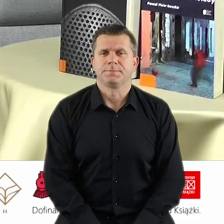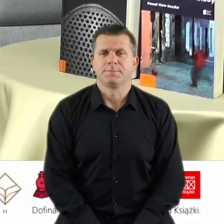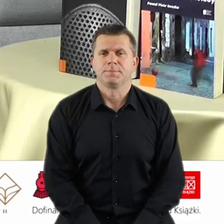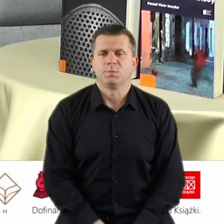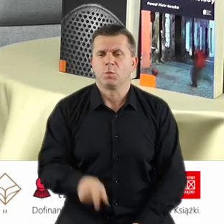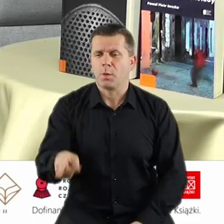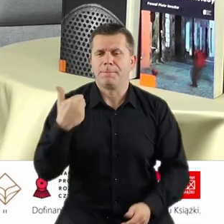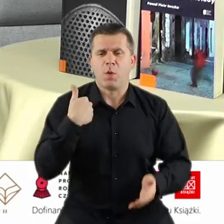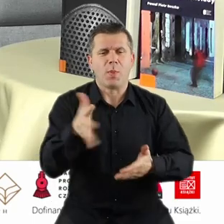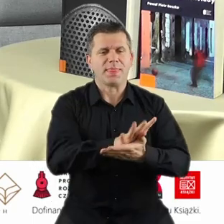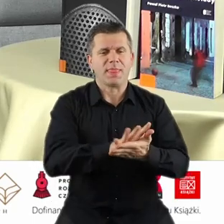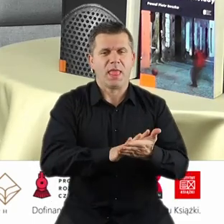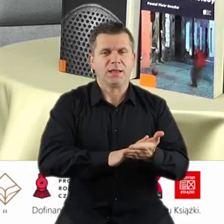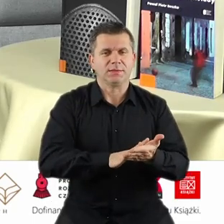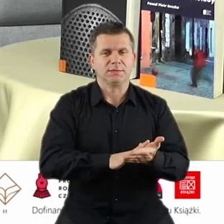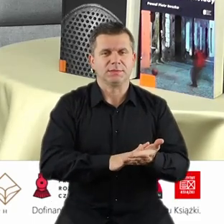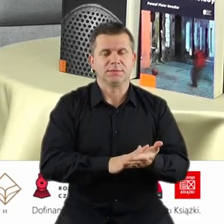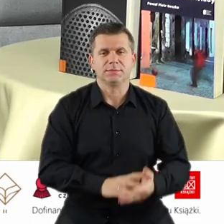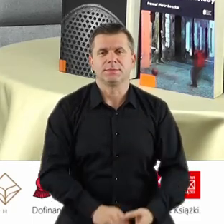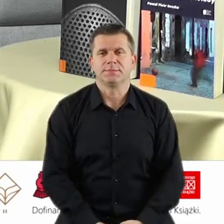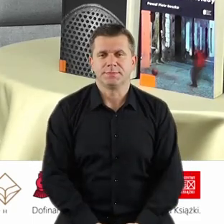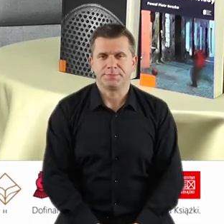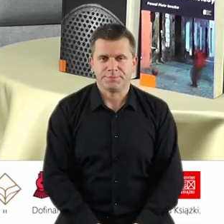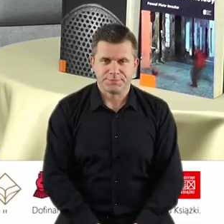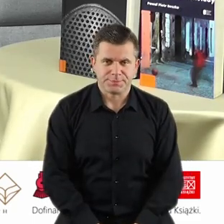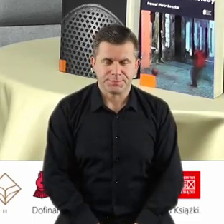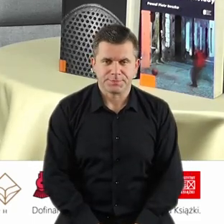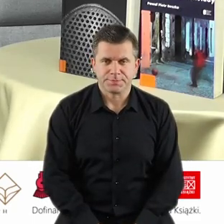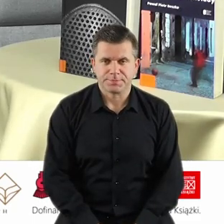To był tekst, który.